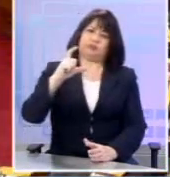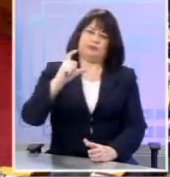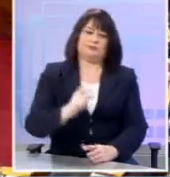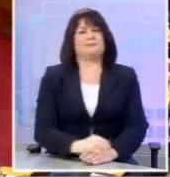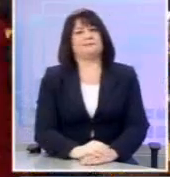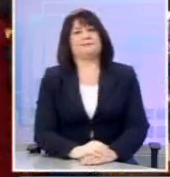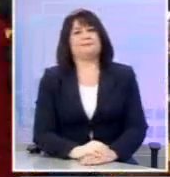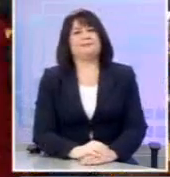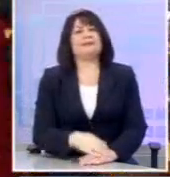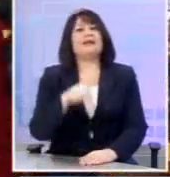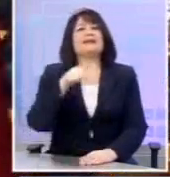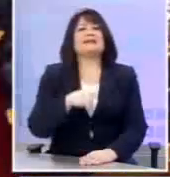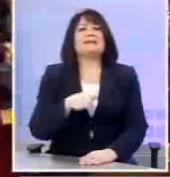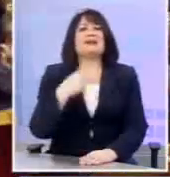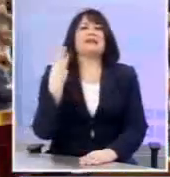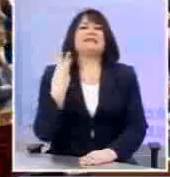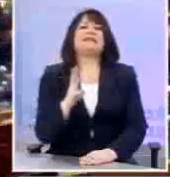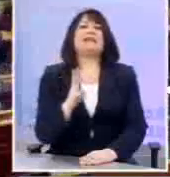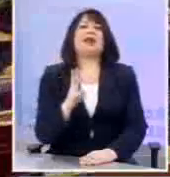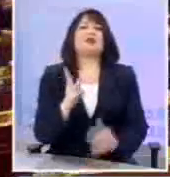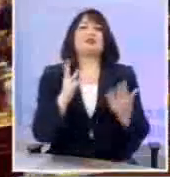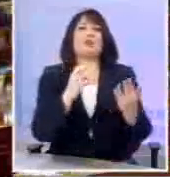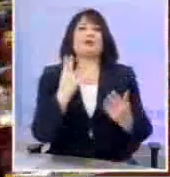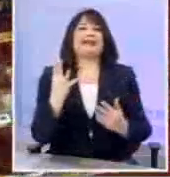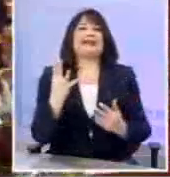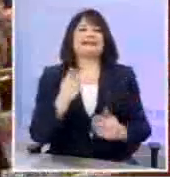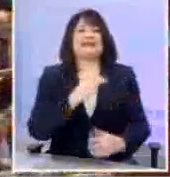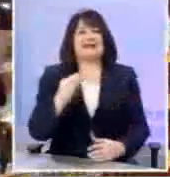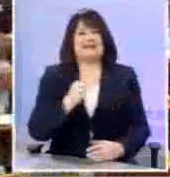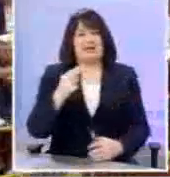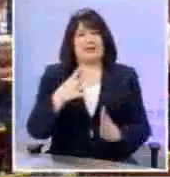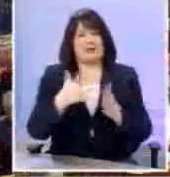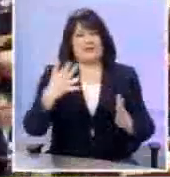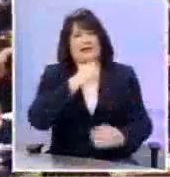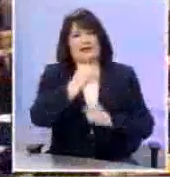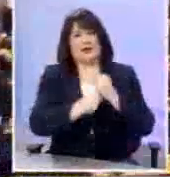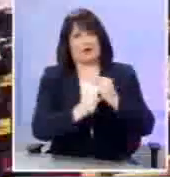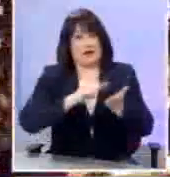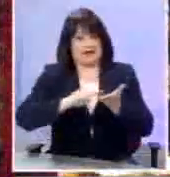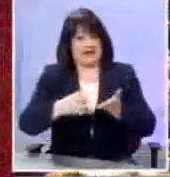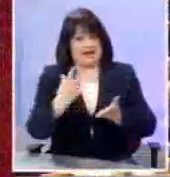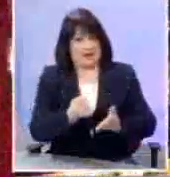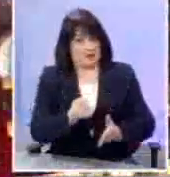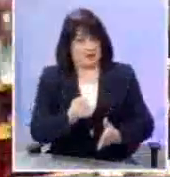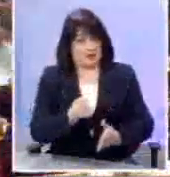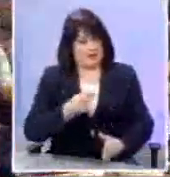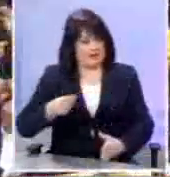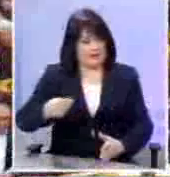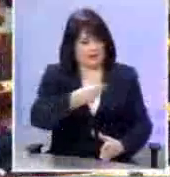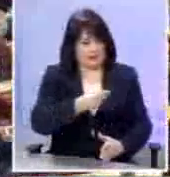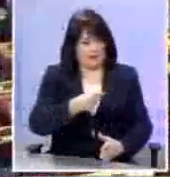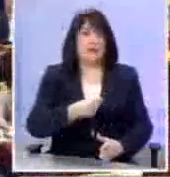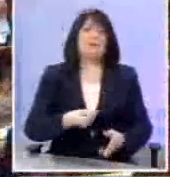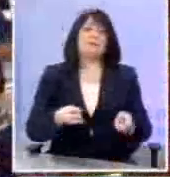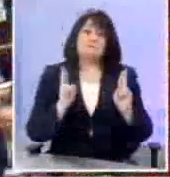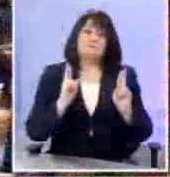Σήμερα θα ξεκινήσει από τα 384 ευρώ στα 15 έτη ασφάλισης και βεβαίως προσδοκώντας, και αυτό είναι το